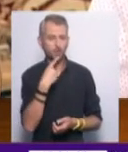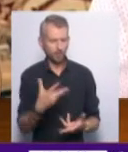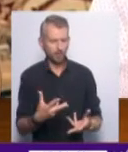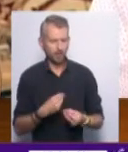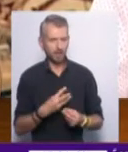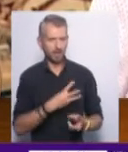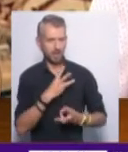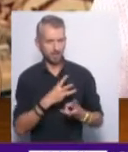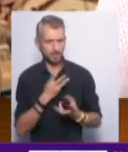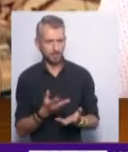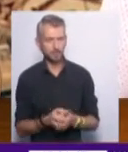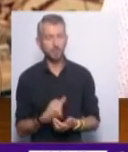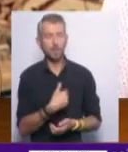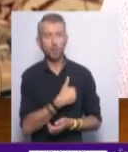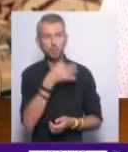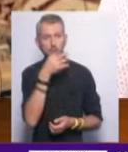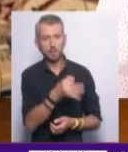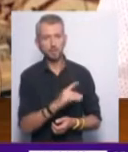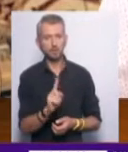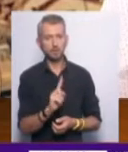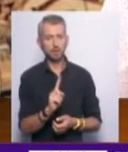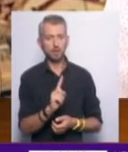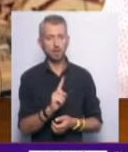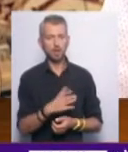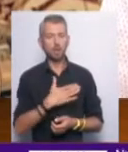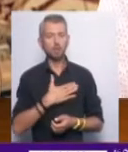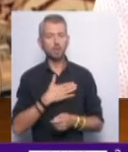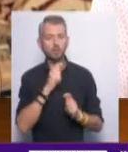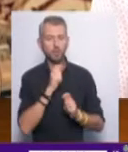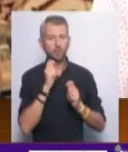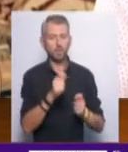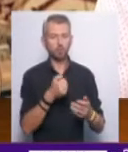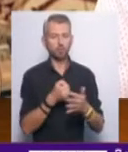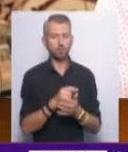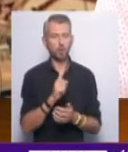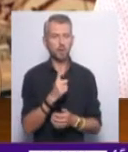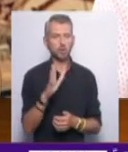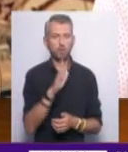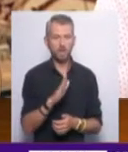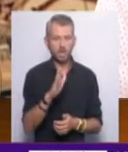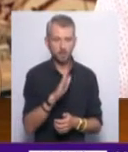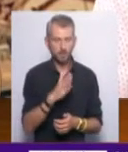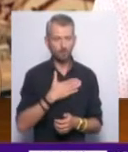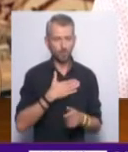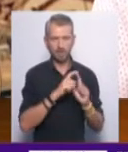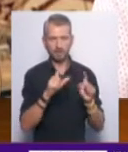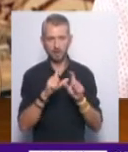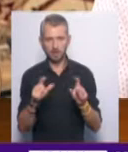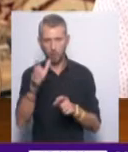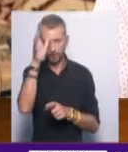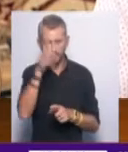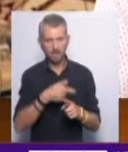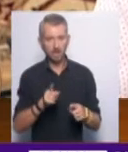енергії. Я хочу сказати, що моїм подарунком до 1 вересня в моїх закладах освіти –